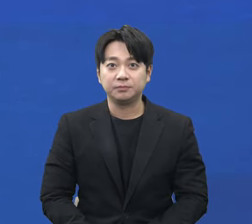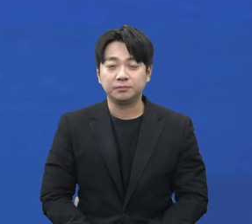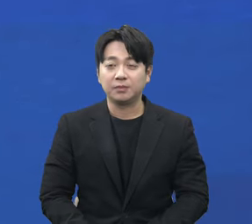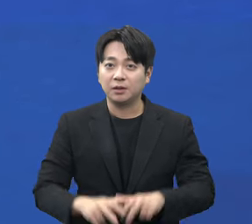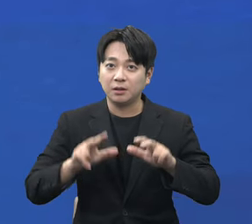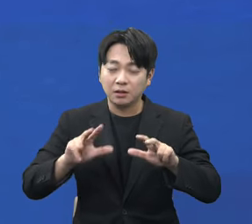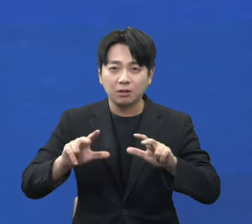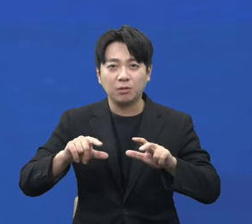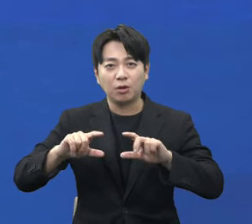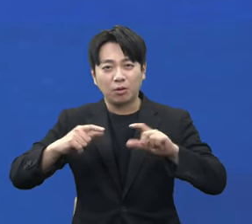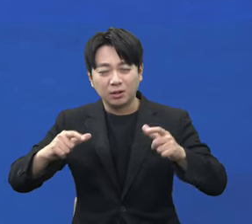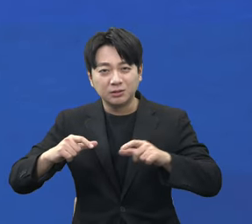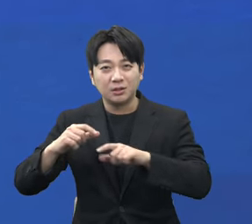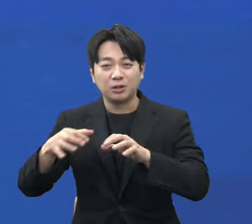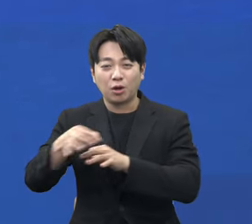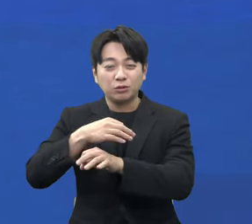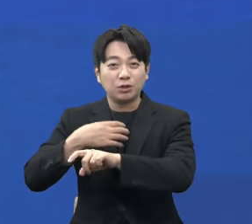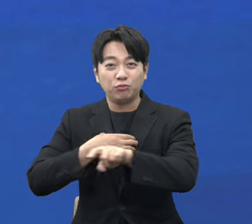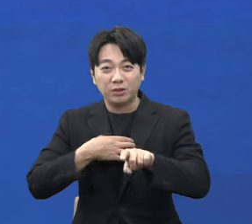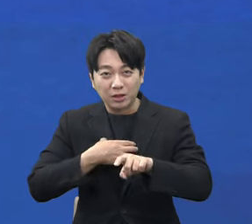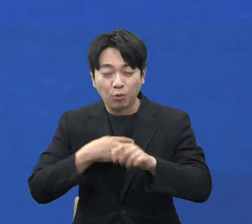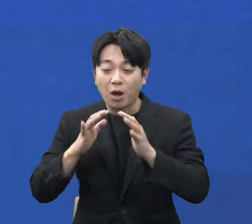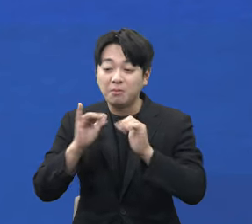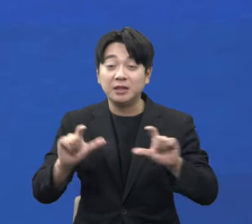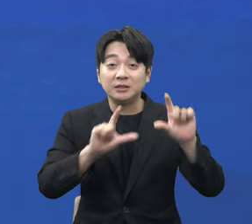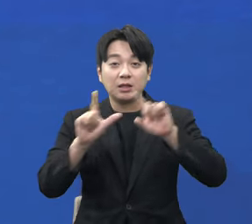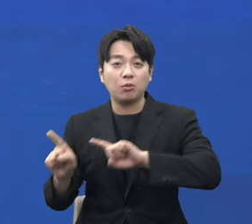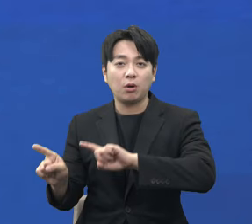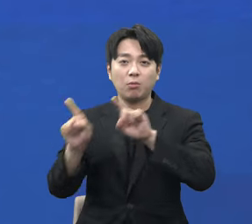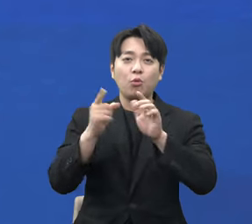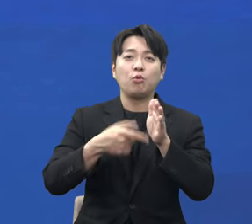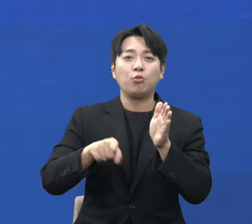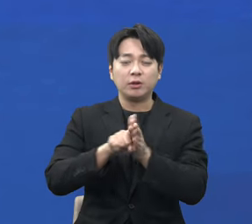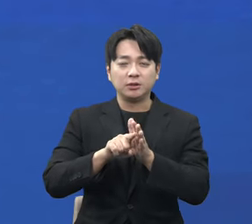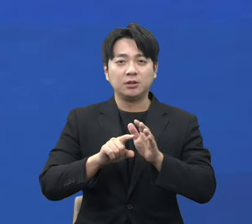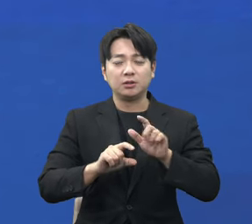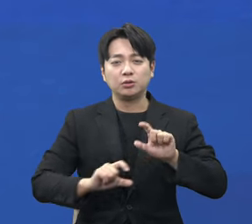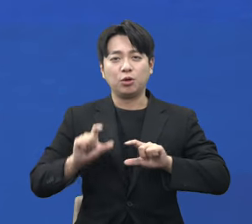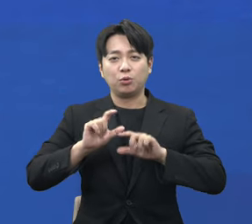고금리, 경기 침체를 인한 민생 회복을 앞장서겠습니다.